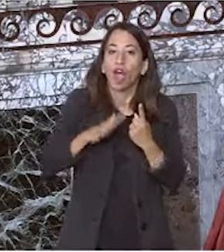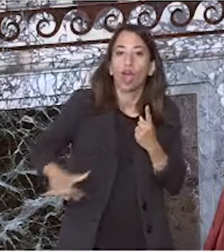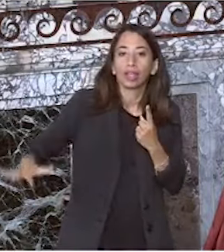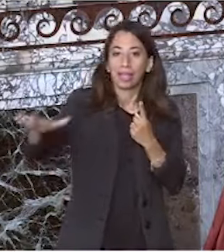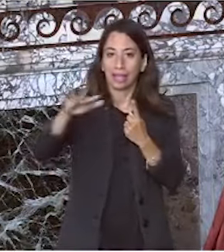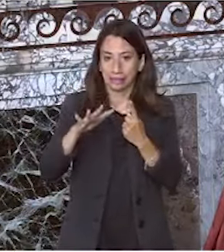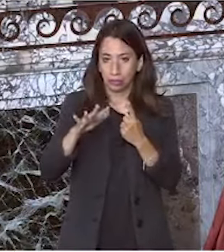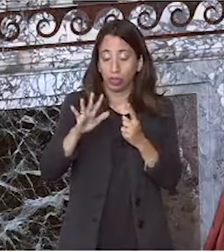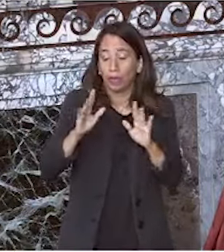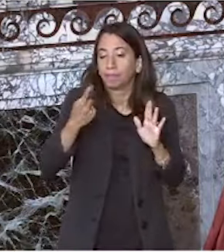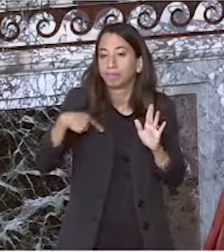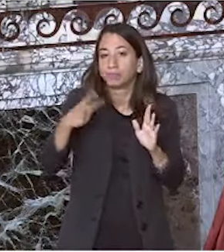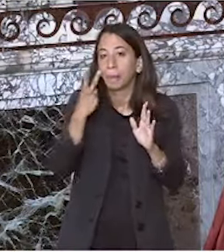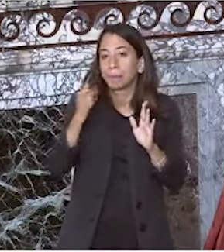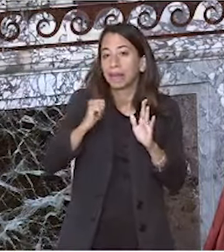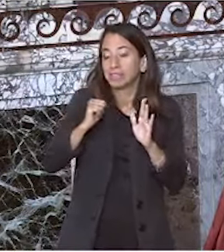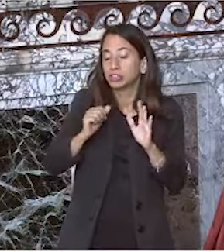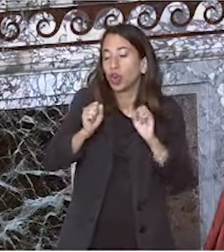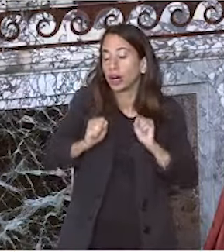maggiore delle attese.